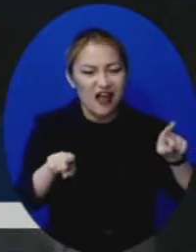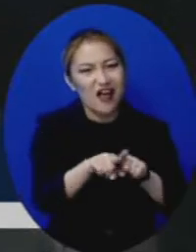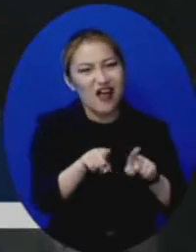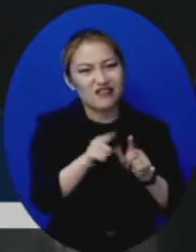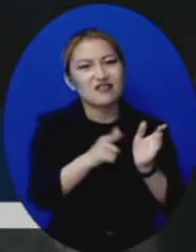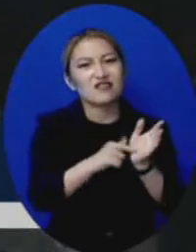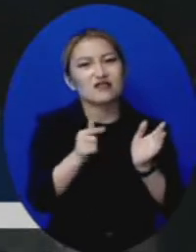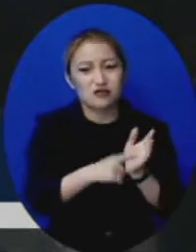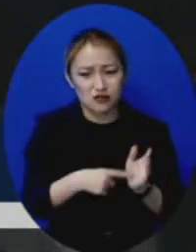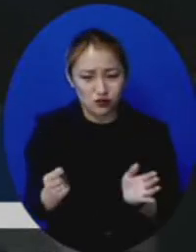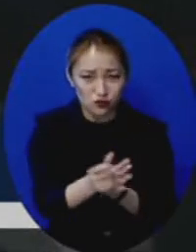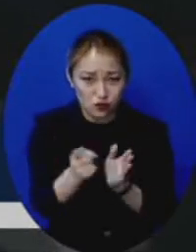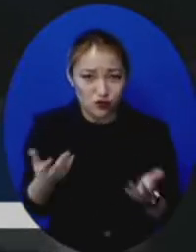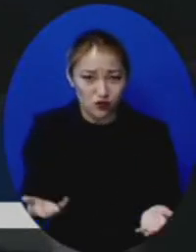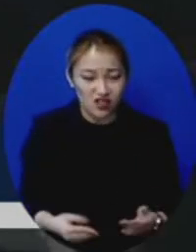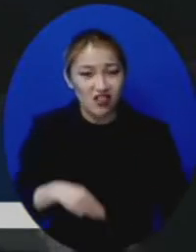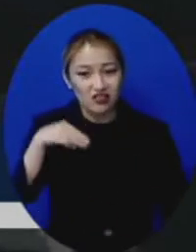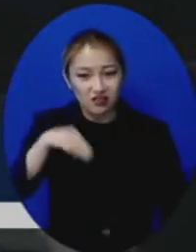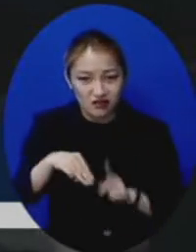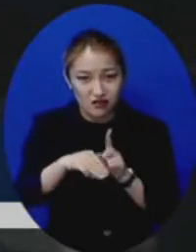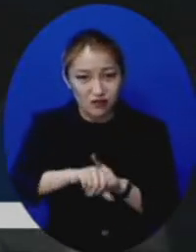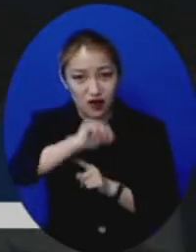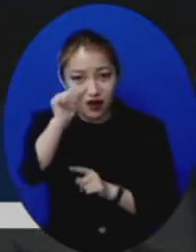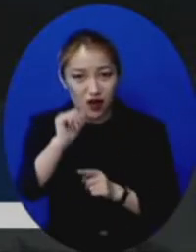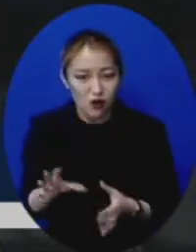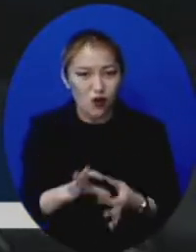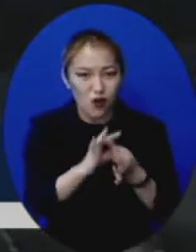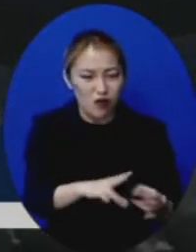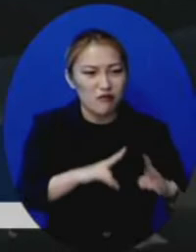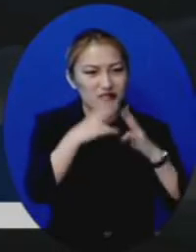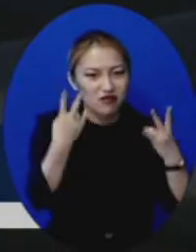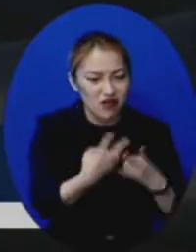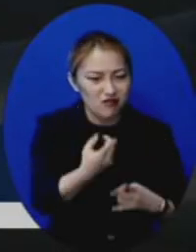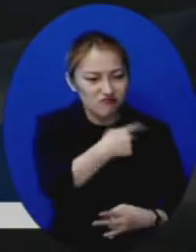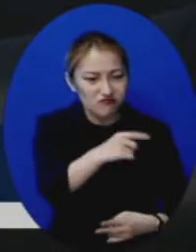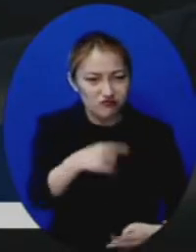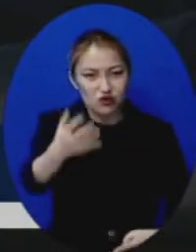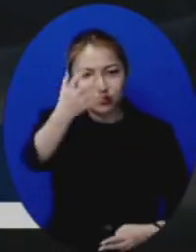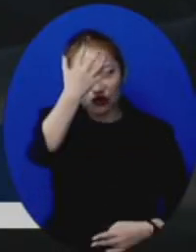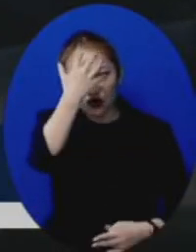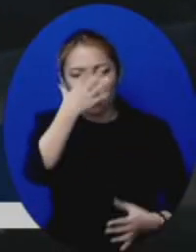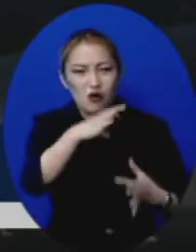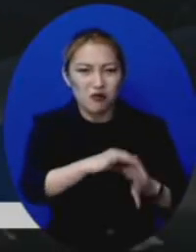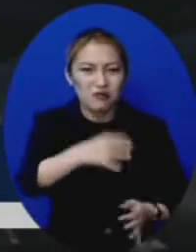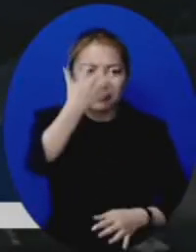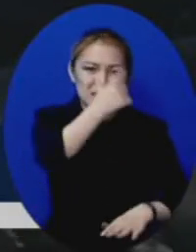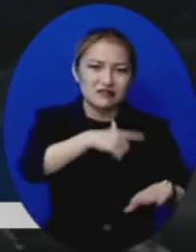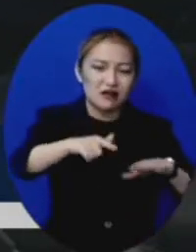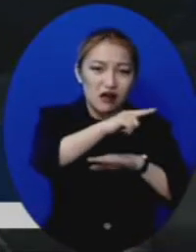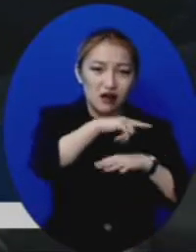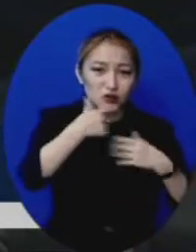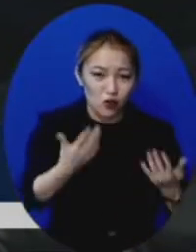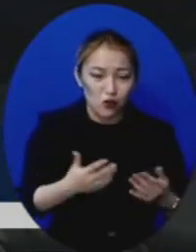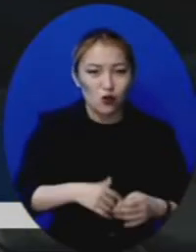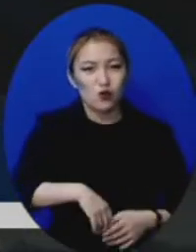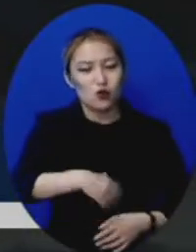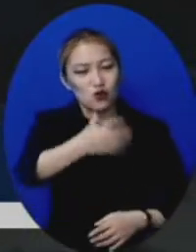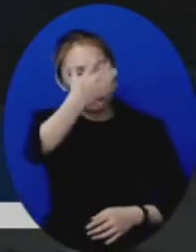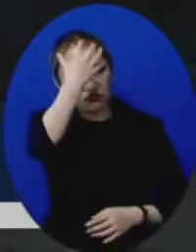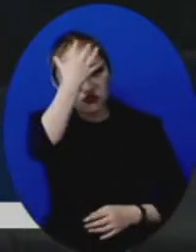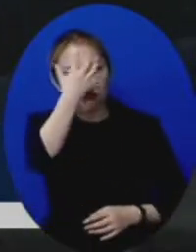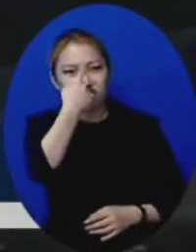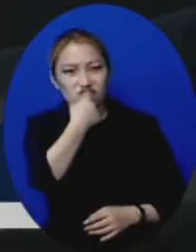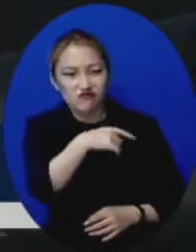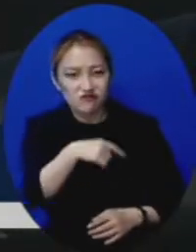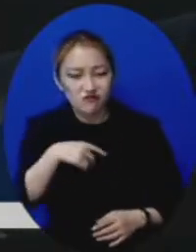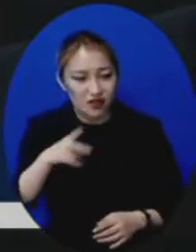байна. Тэтгэврийн асуудлаас гадна ер нь энэ нийгэм төрлийн бол одоо энэ засгийн газар одоо энэ төр ер